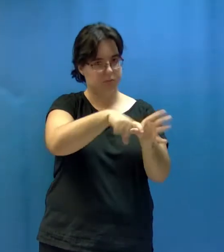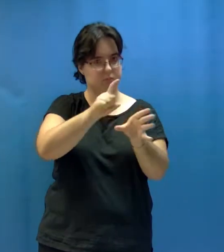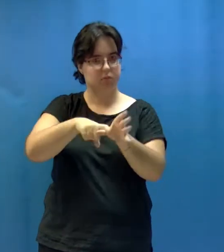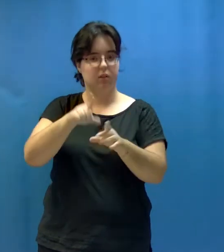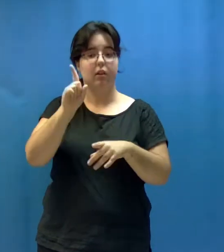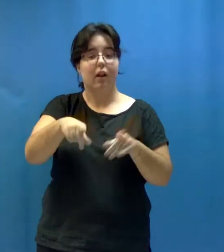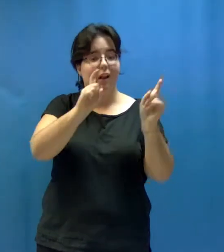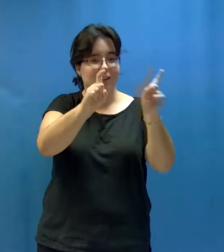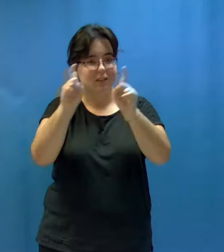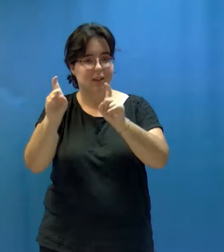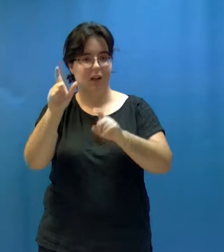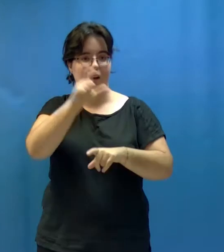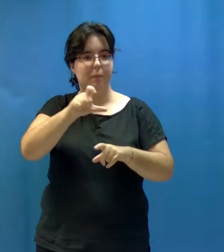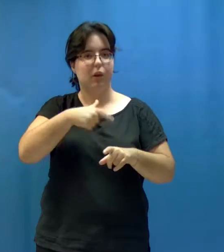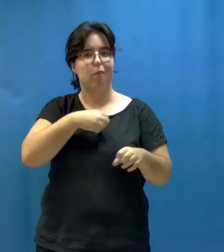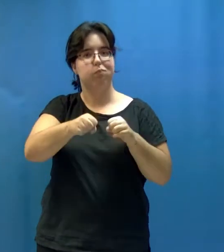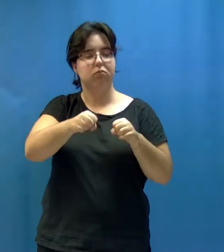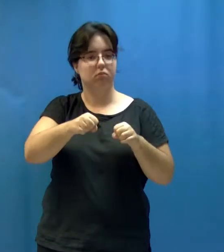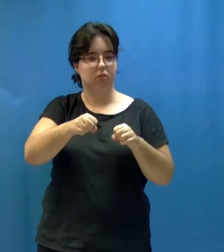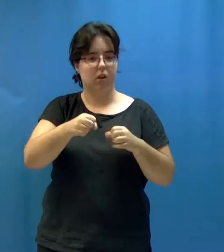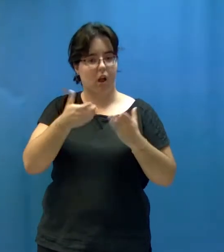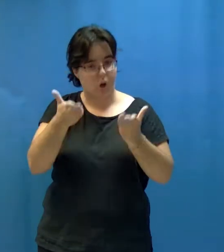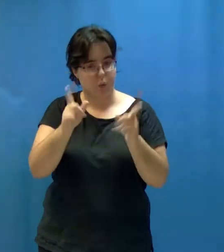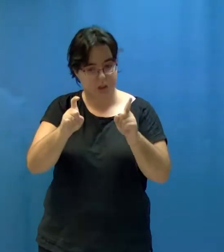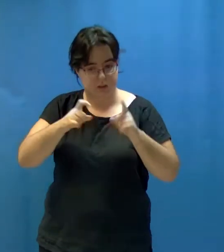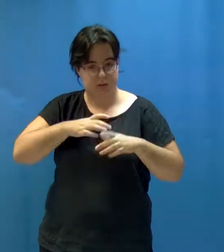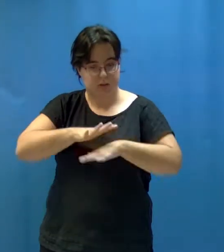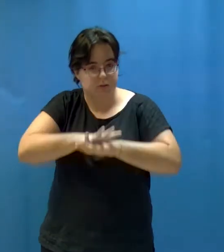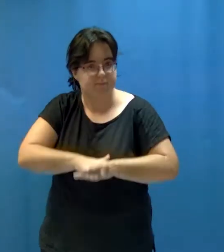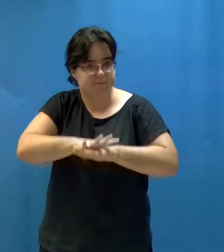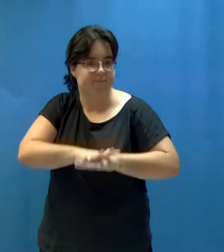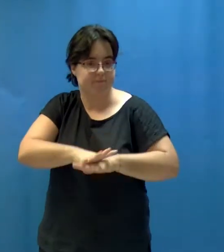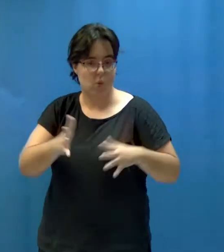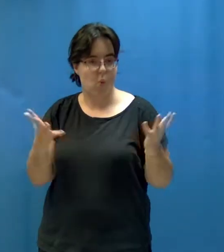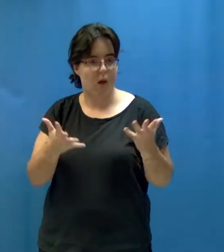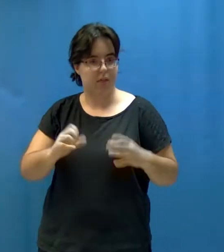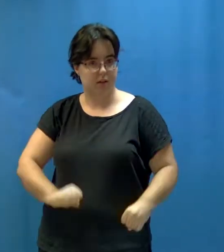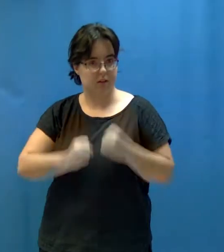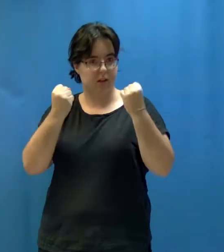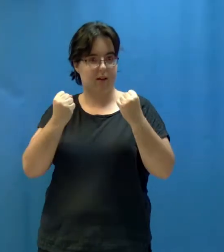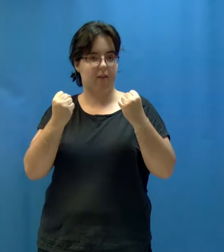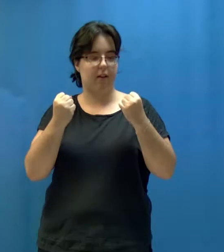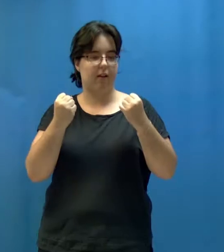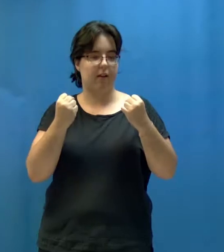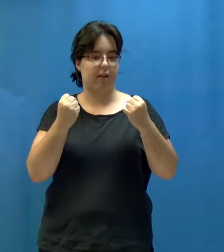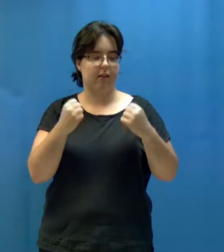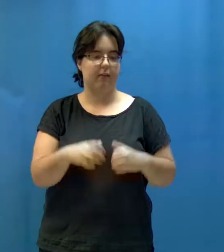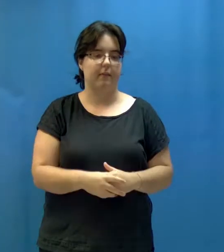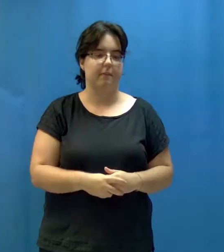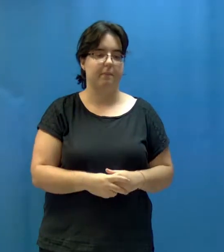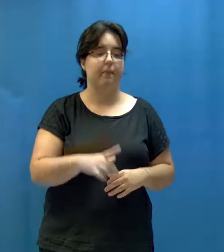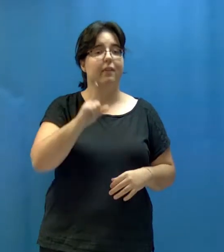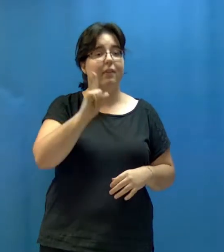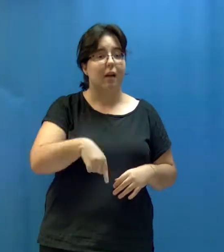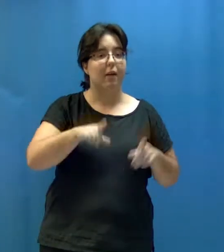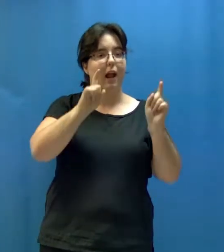persones que pateixen una parada cardiorrespiratòria, per assistir-los en cas d'urgència i mantenir les seues funcions vitals. També